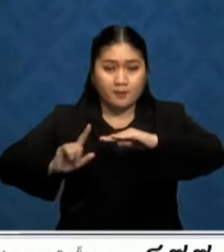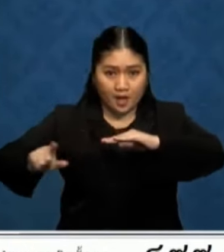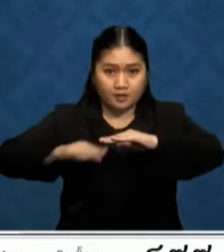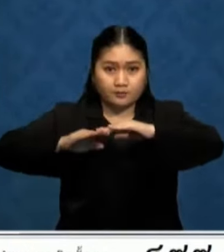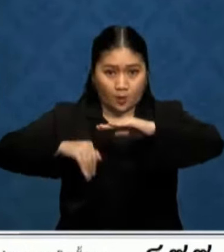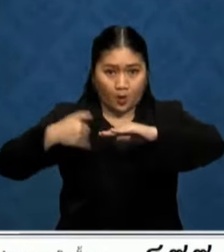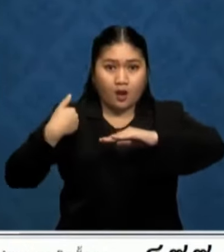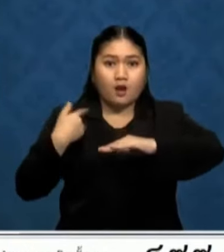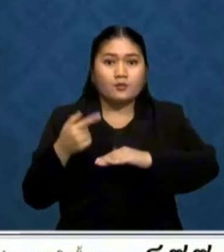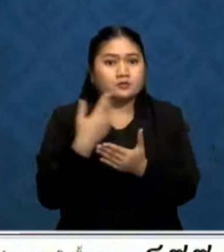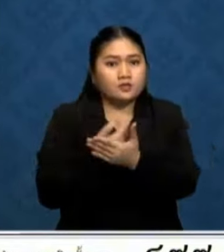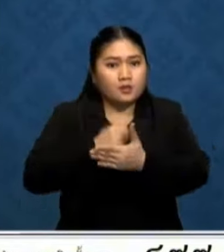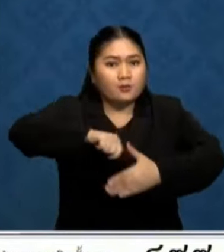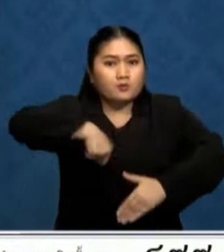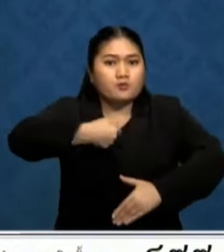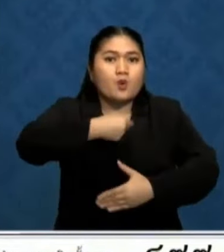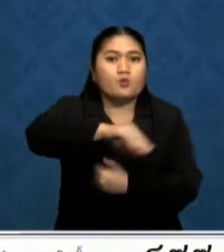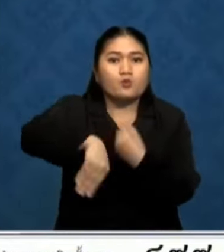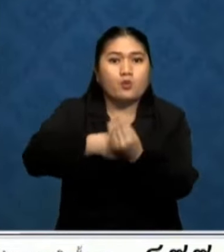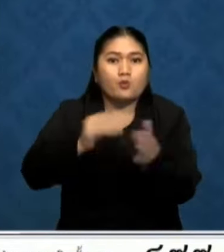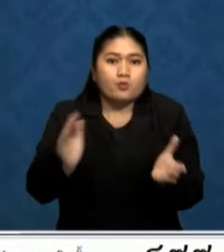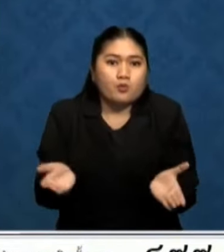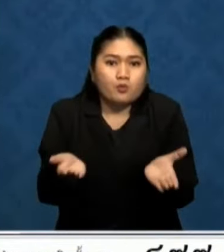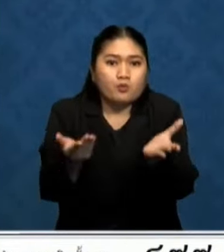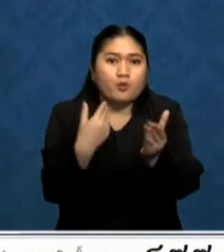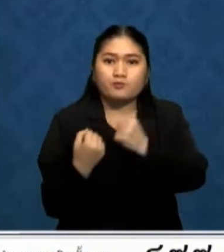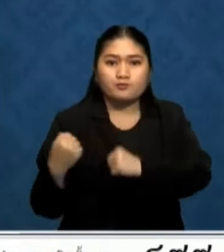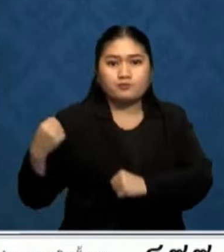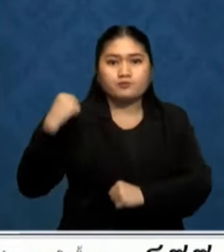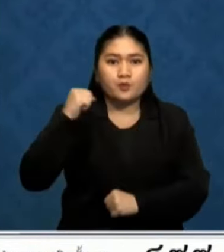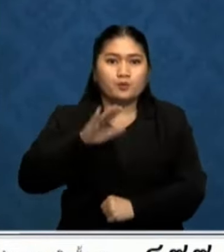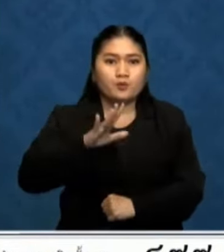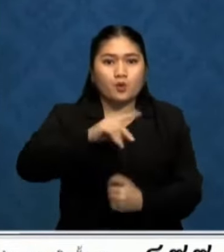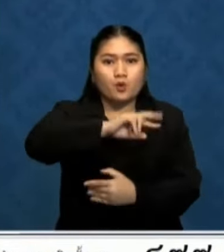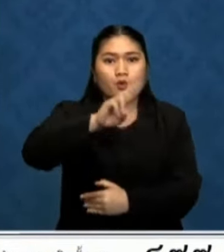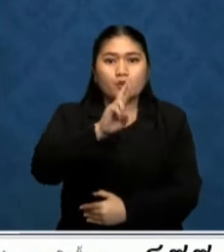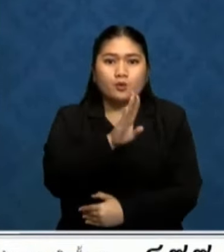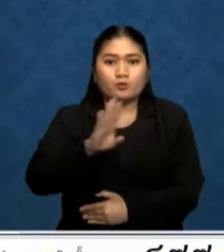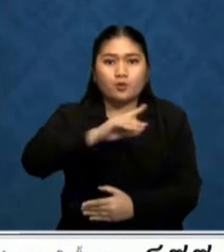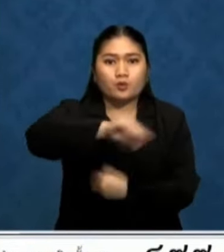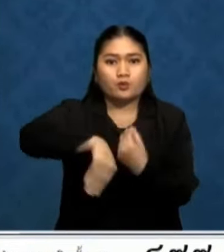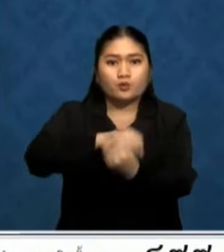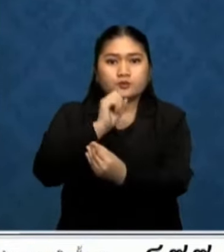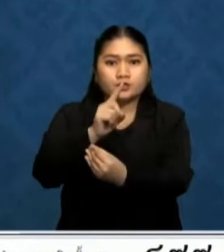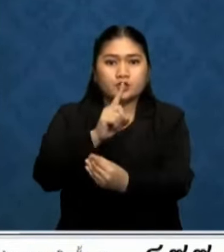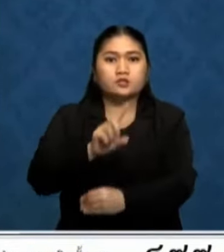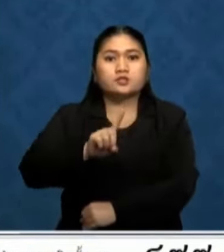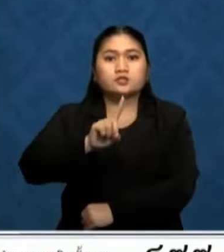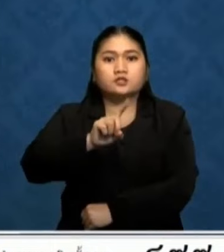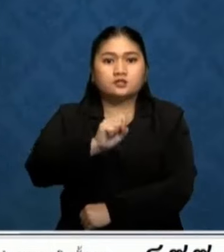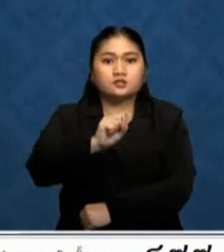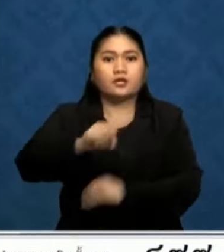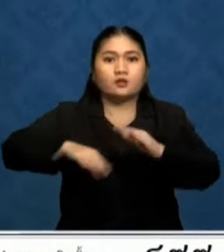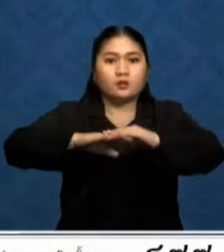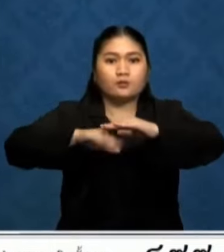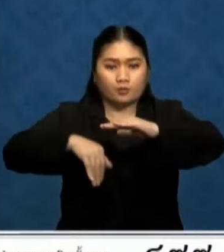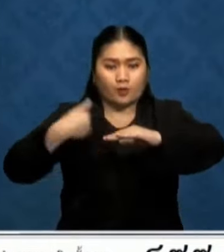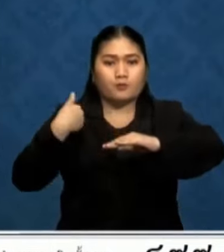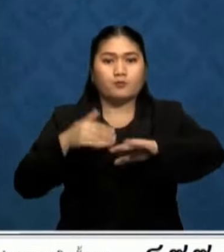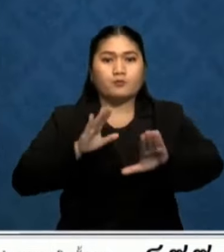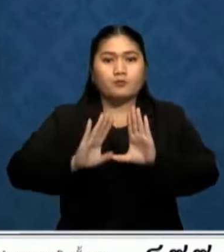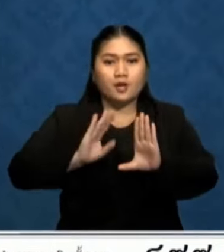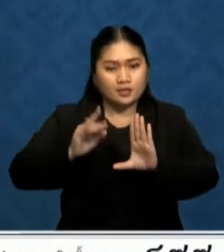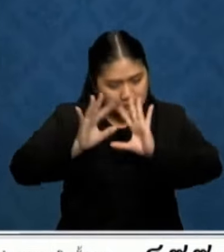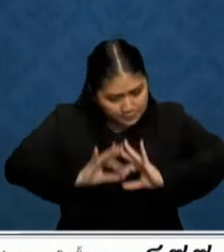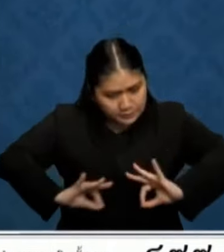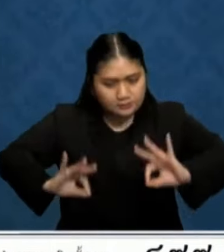เป็ค่าใช้จ่ายเพื่อการกระต้นเศรษฐกิและสรางคามเข้มแข็งของระบบเศรษฐกิจจำนวน 1,222,000 ล้านบาทจึงจำเป